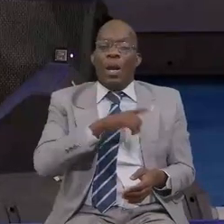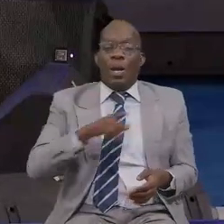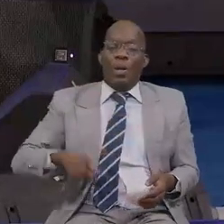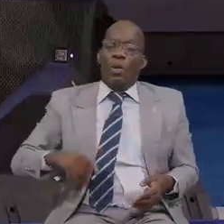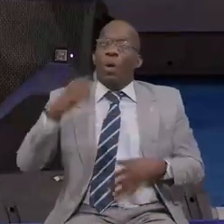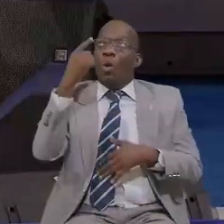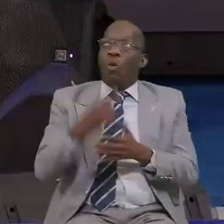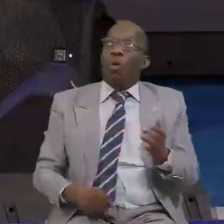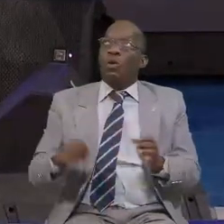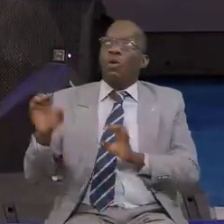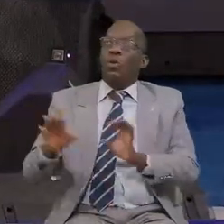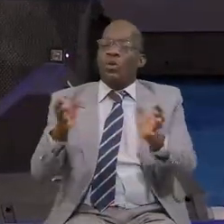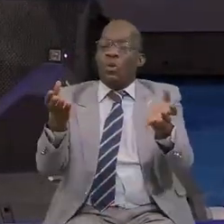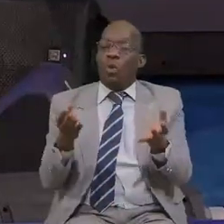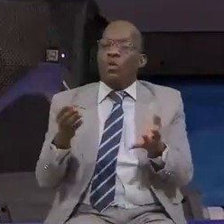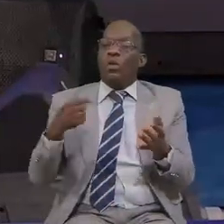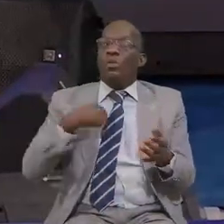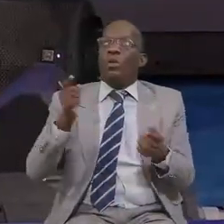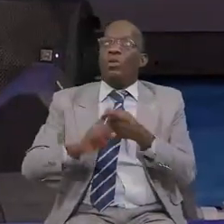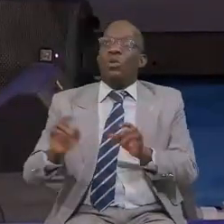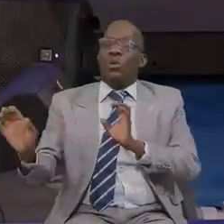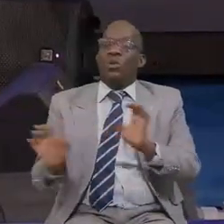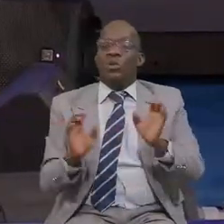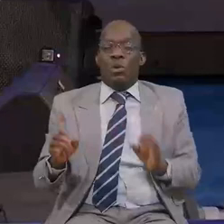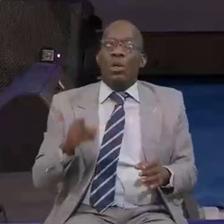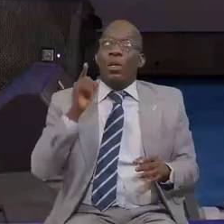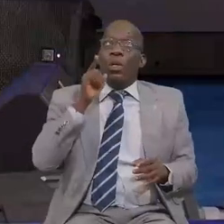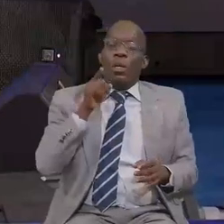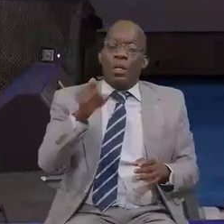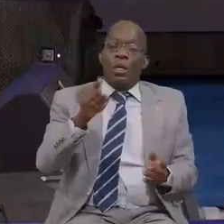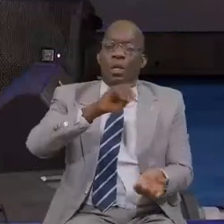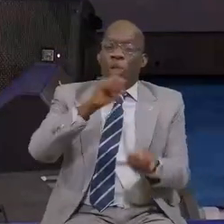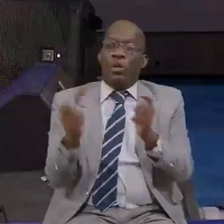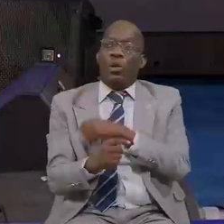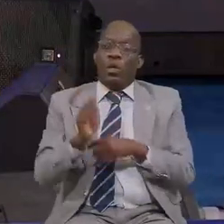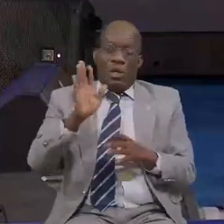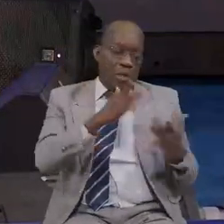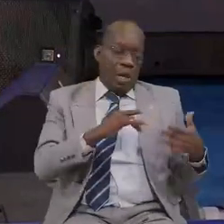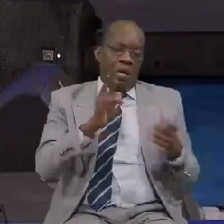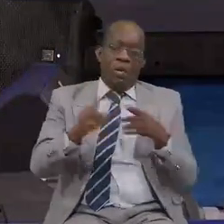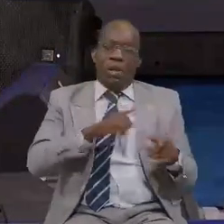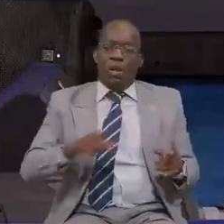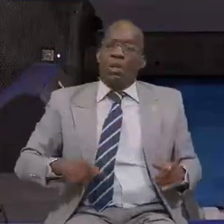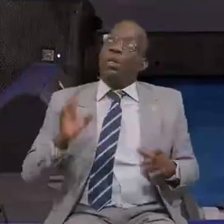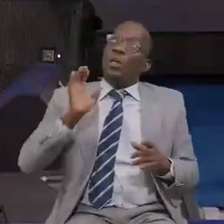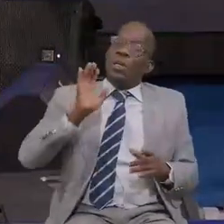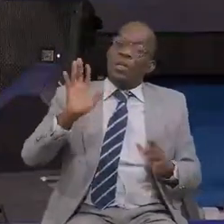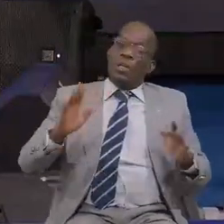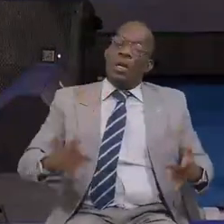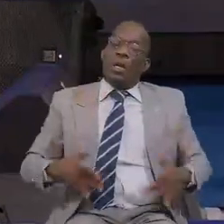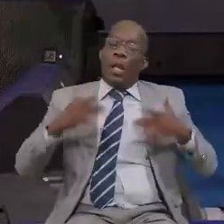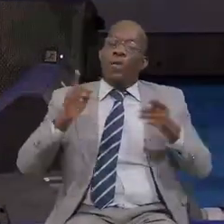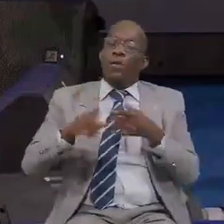je fasse? Il a confié son cœur, sa vie au Seigneur, même son avenir au